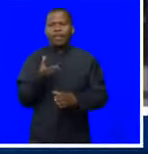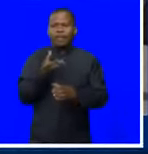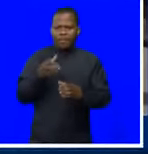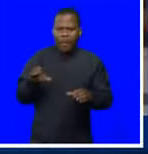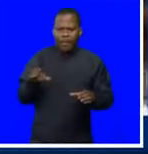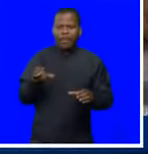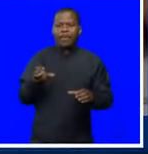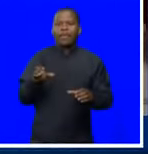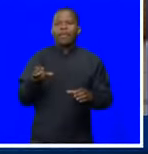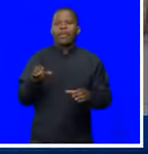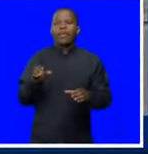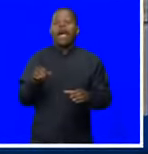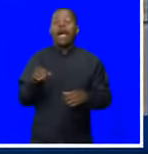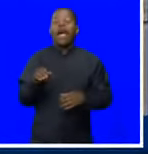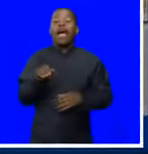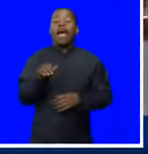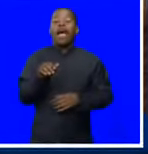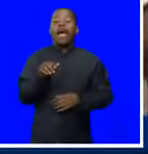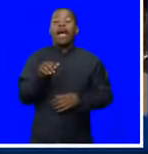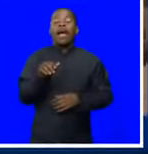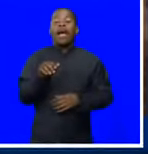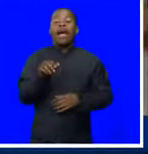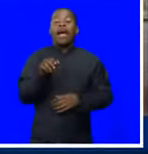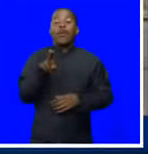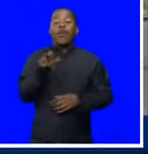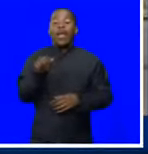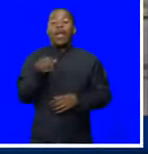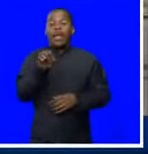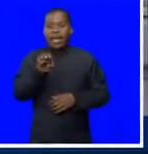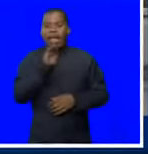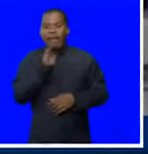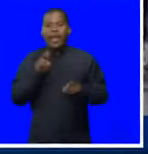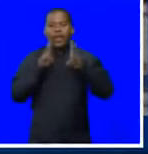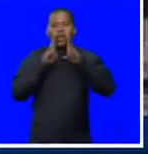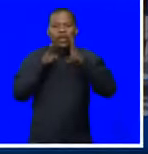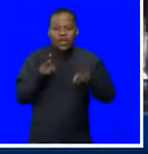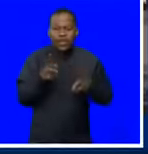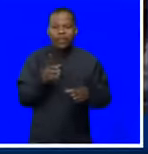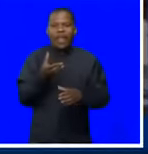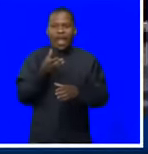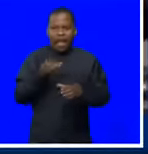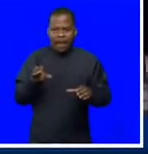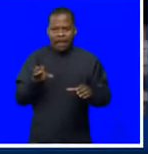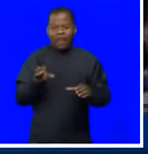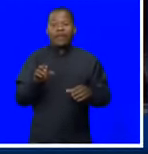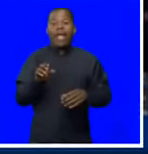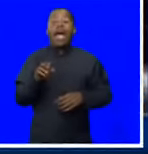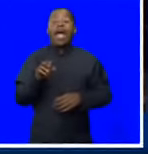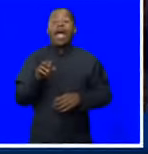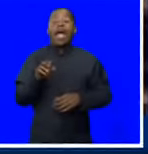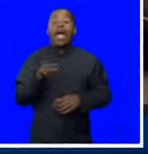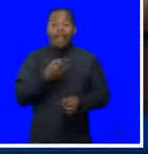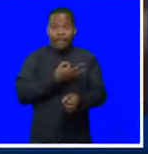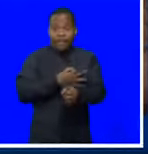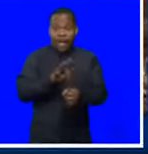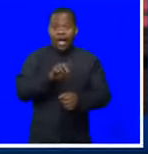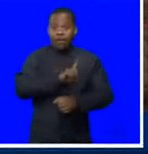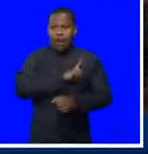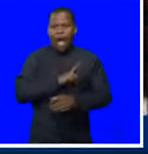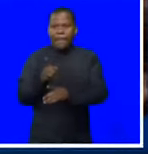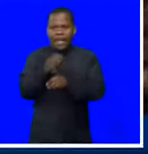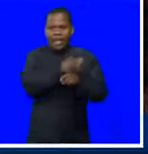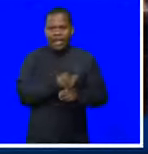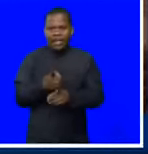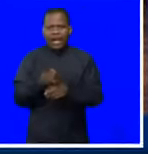Emirates bambita ngokuthi ngiMBZ lo vakashela ikhona even laseFrance ukhulumisana ke namengameli Emmanuel Macron Tindzaba lenkulu ebayitekako Tindzaba